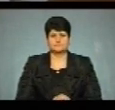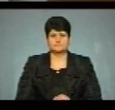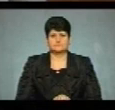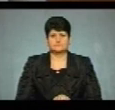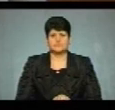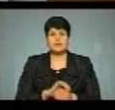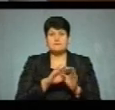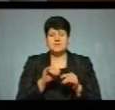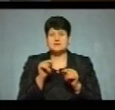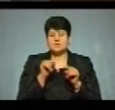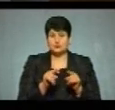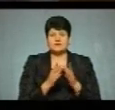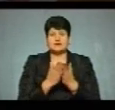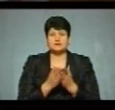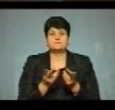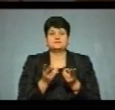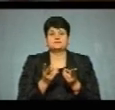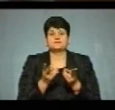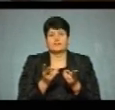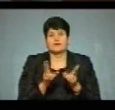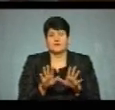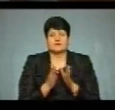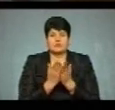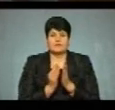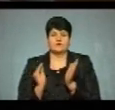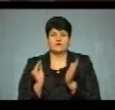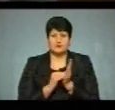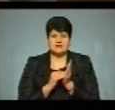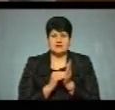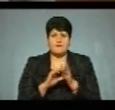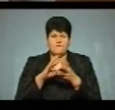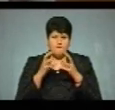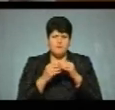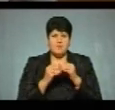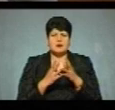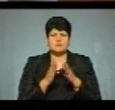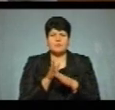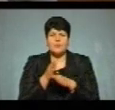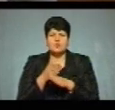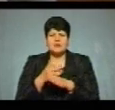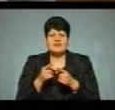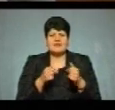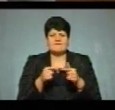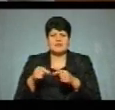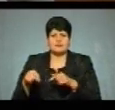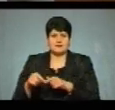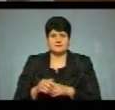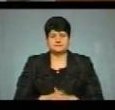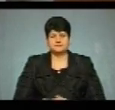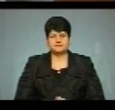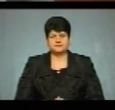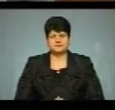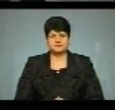Після того, як книжки опиняються у книгозбірні, бібліотекарі вносять їх у базу, а потім розподіляють між відділами. Марта Журавель, Андрій